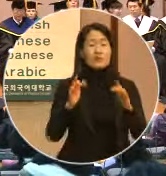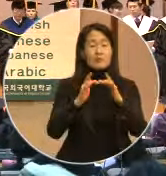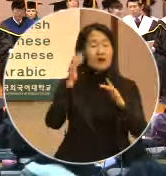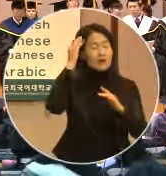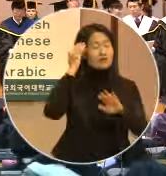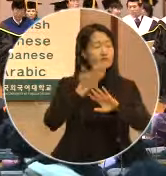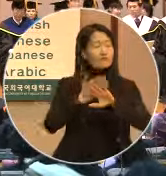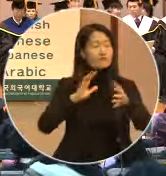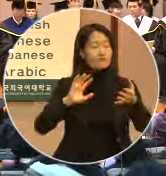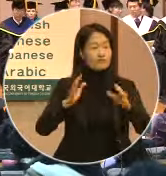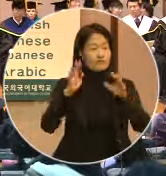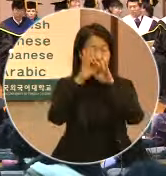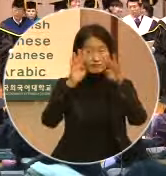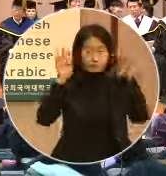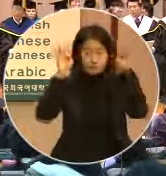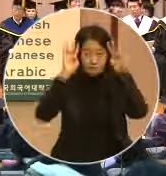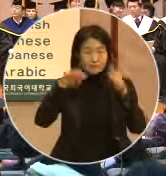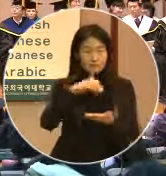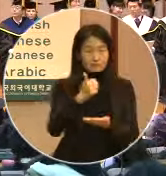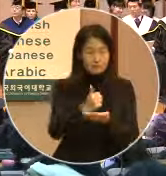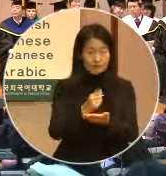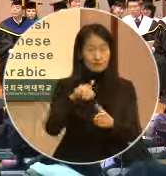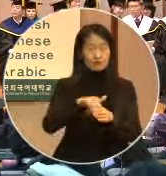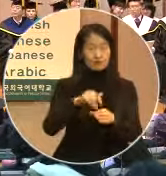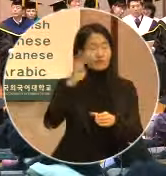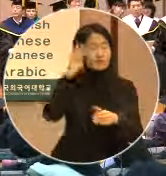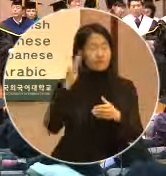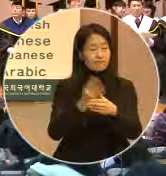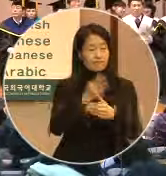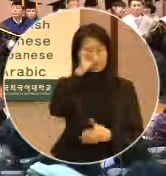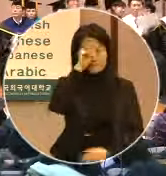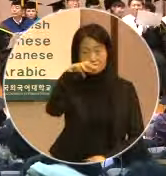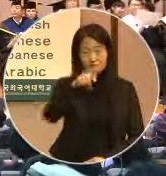사이버한국 외국어대학교 총장 부장박사 강희철.